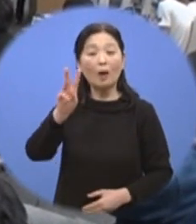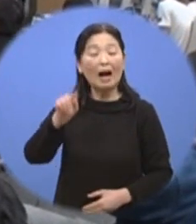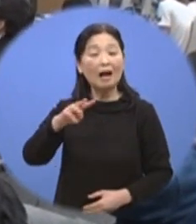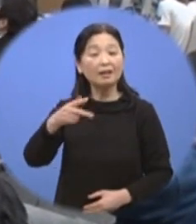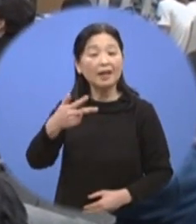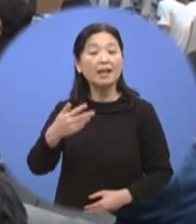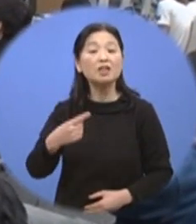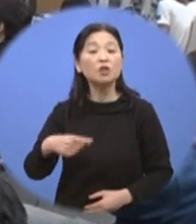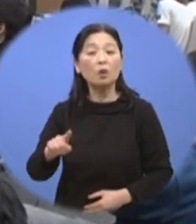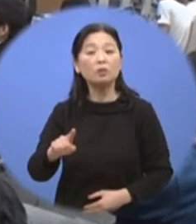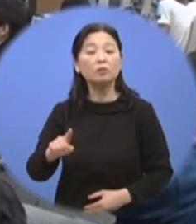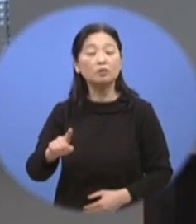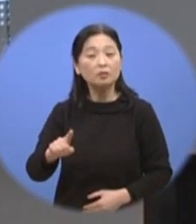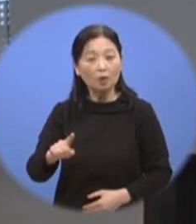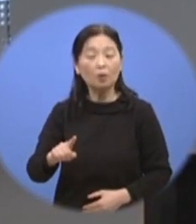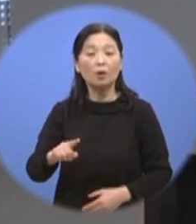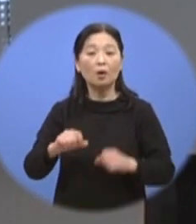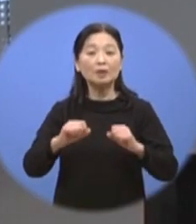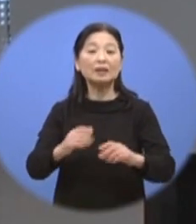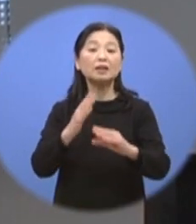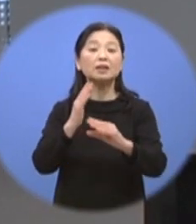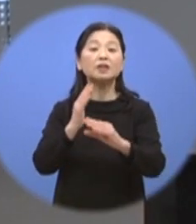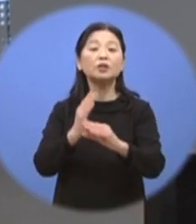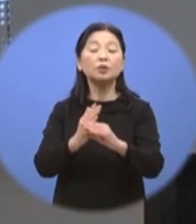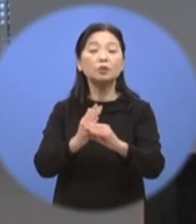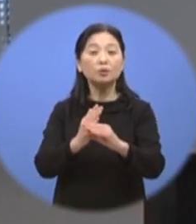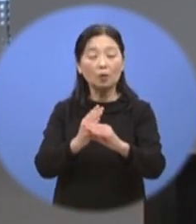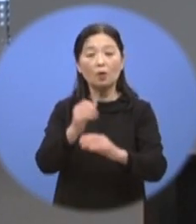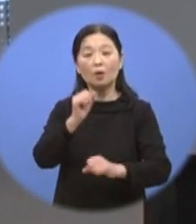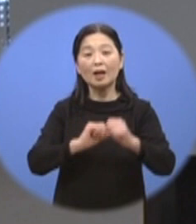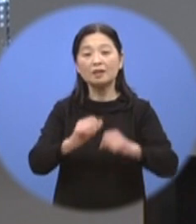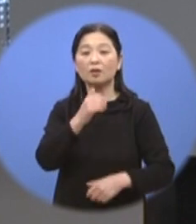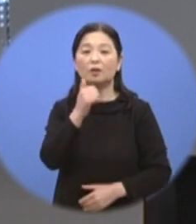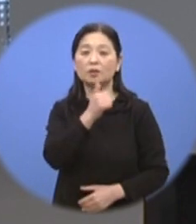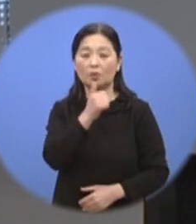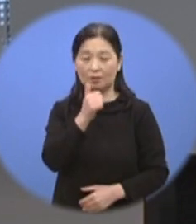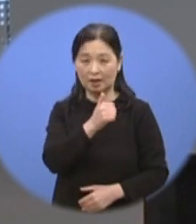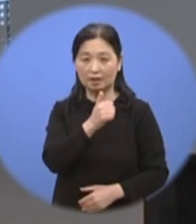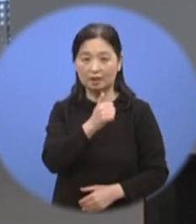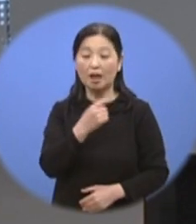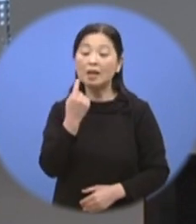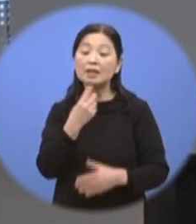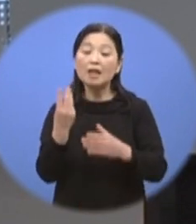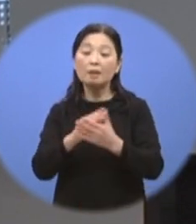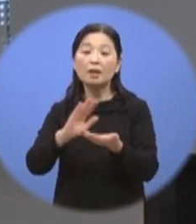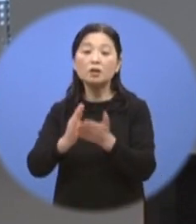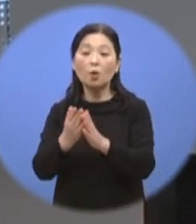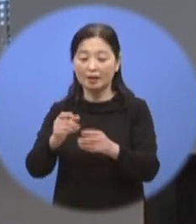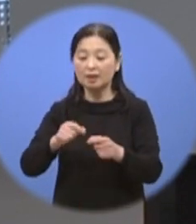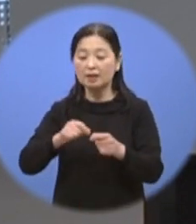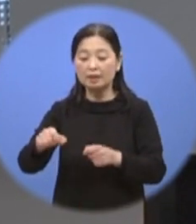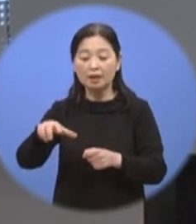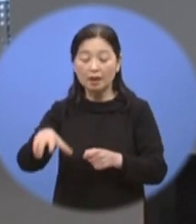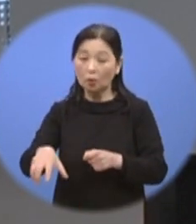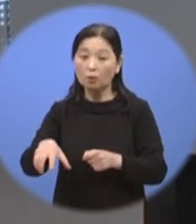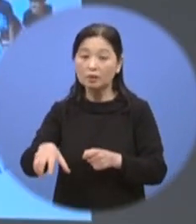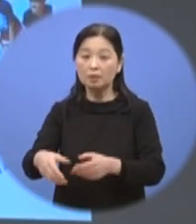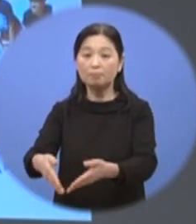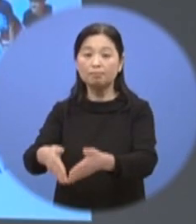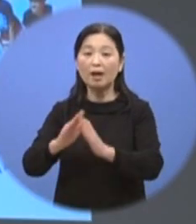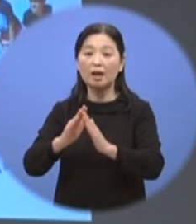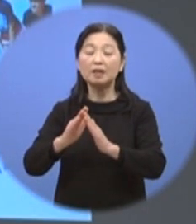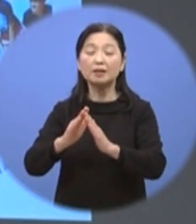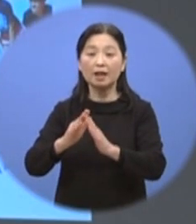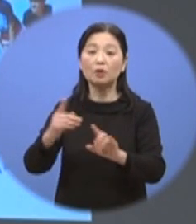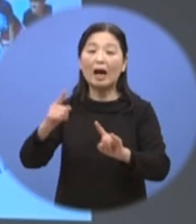先進企業の実例が紹介されました。白浜町にサテライトオフィスを開設している外資系